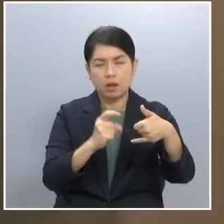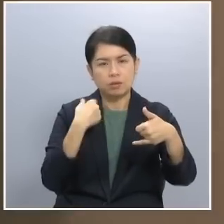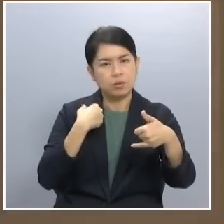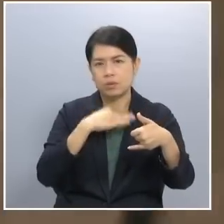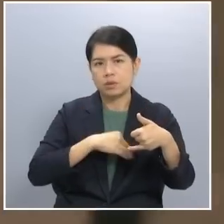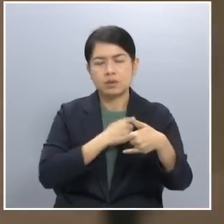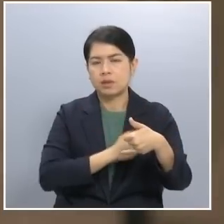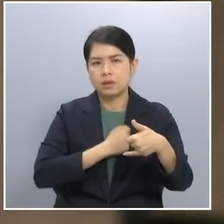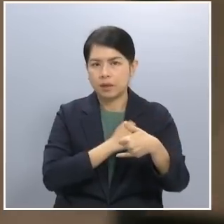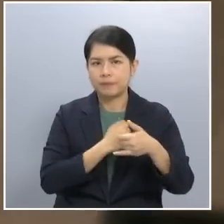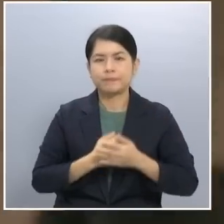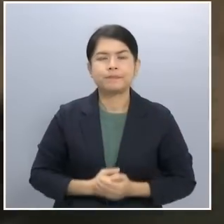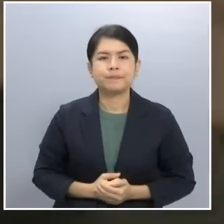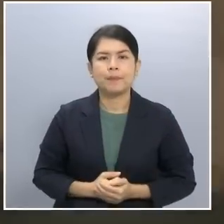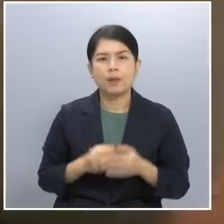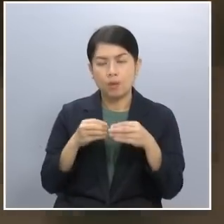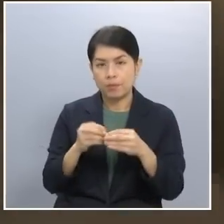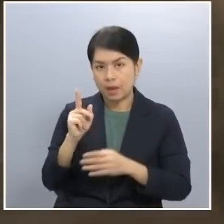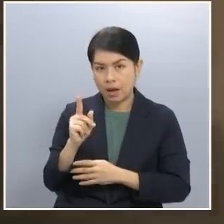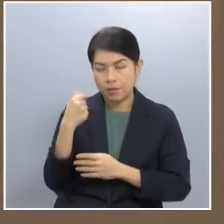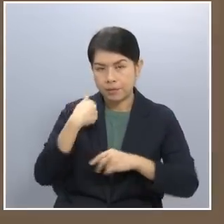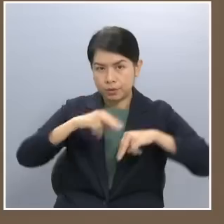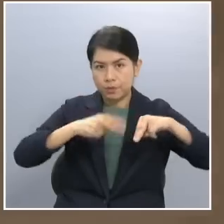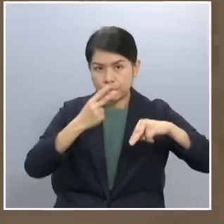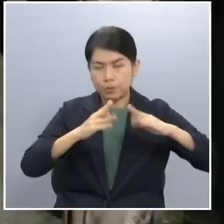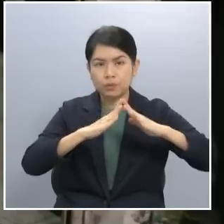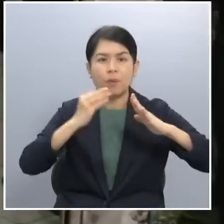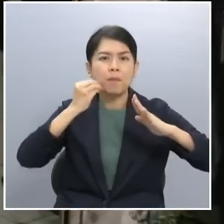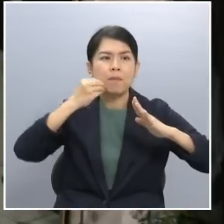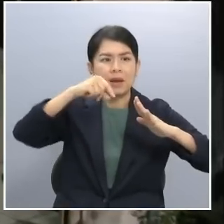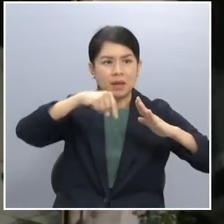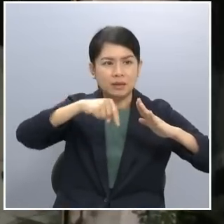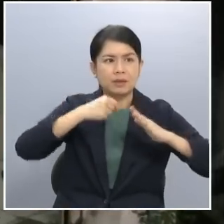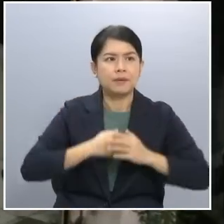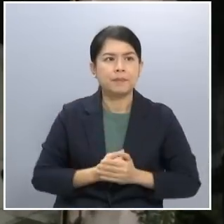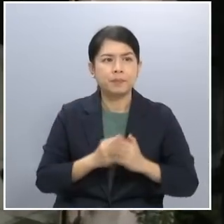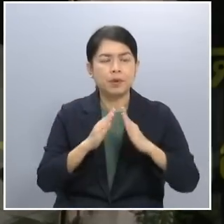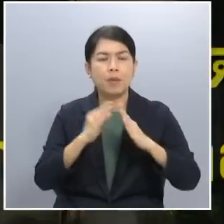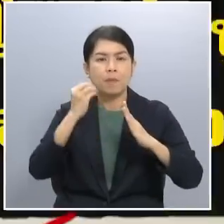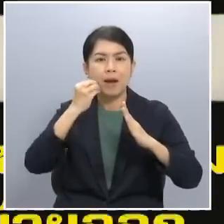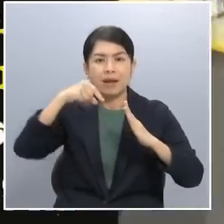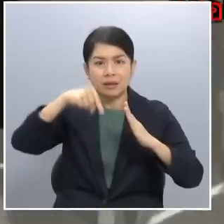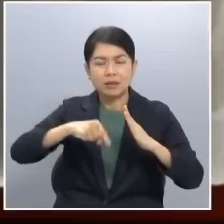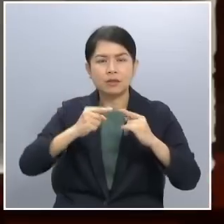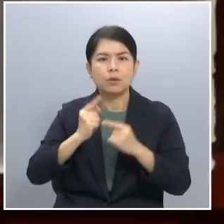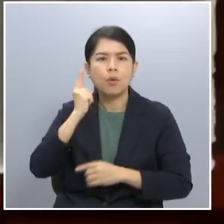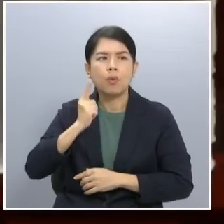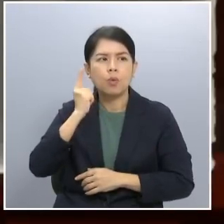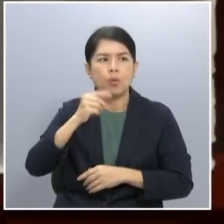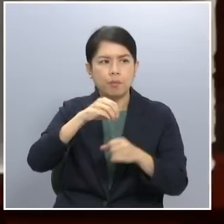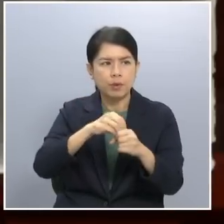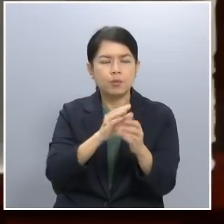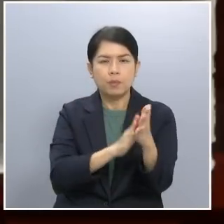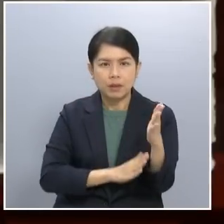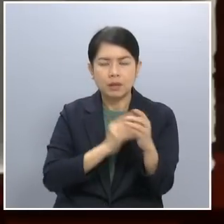คุณผู้ชมครับทีมงานของเราเนี่ยมีการตรวจสอบข้อมูลบ้านหลังนี้นะฮะก็พบว่าทางฝั่งของลุงเดชาเนี่ยอาศัยบ้านหลังนี้เนี่ยมา20ปีแล้